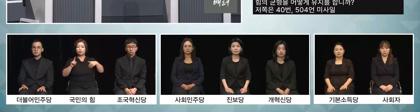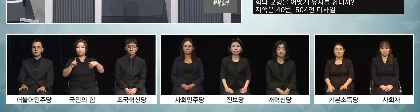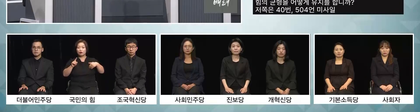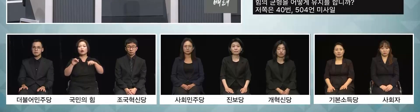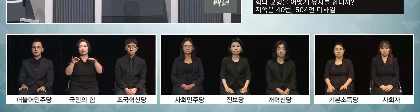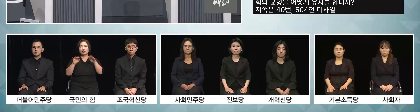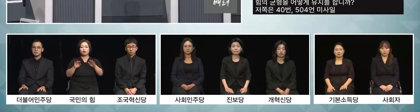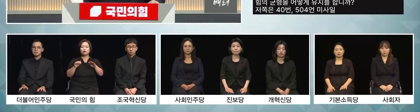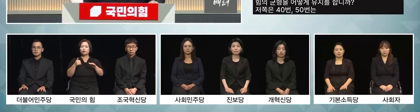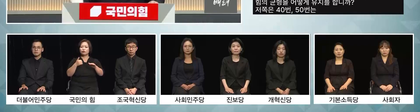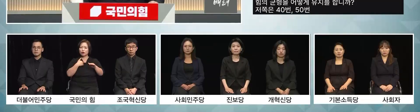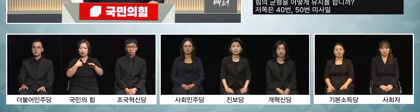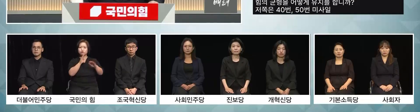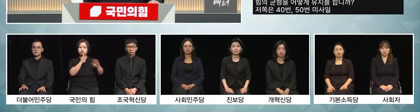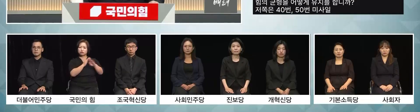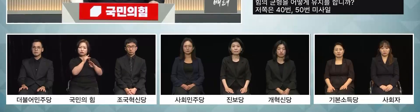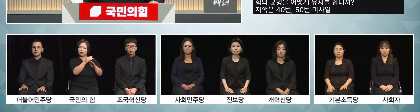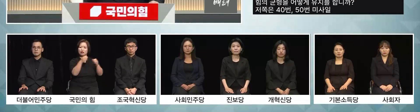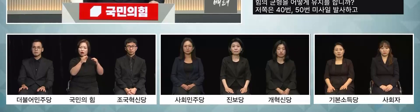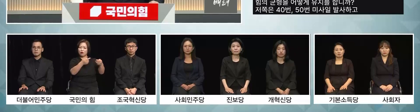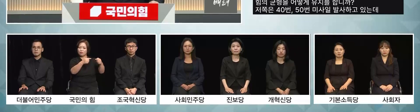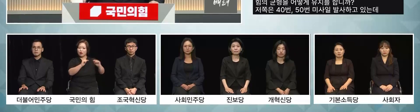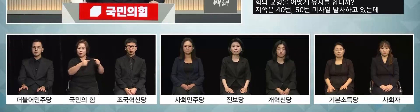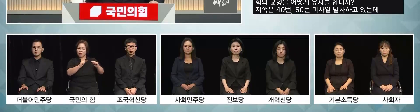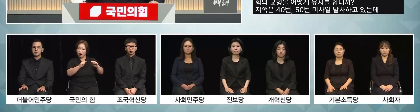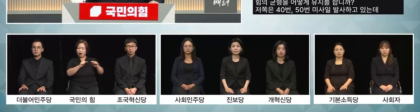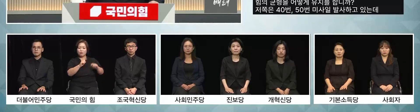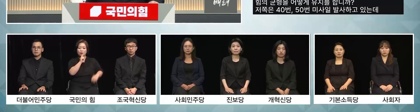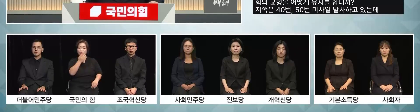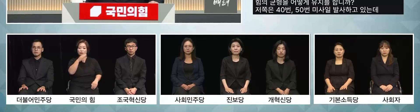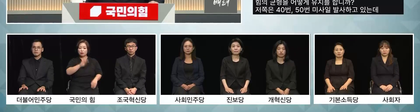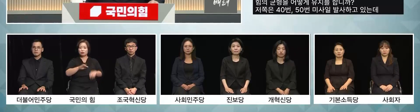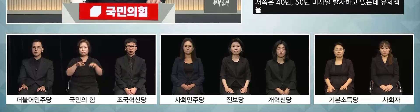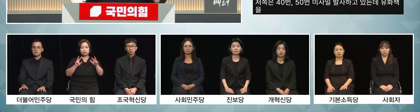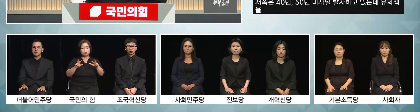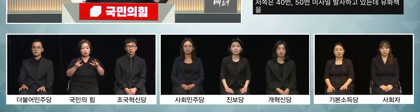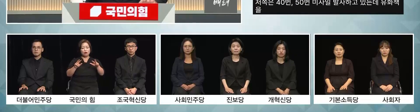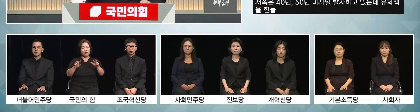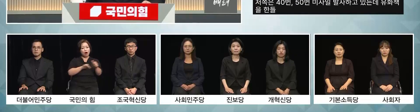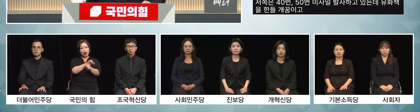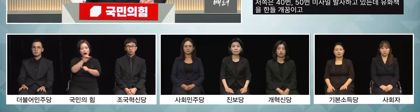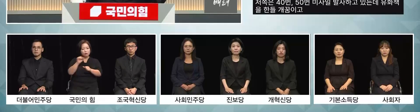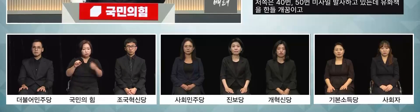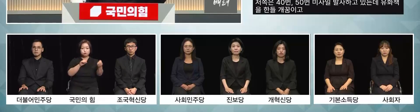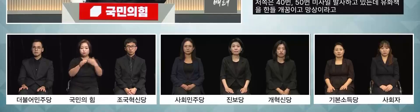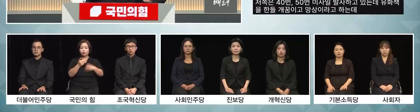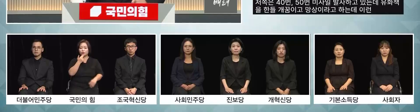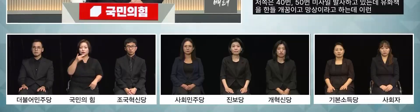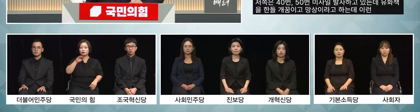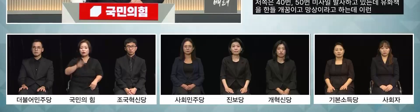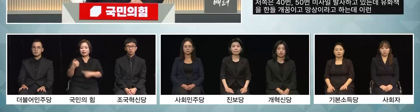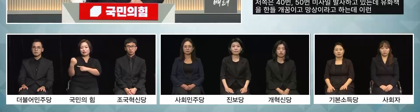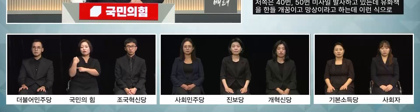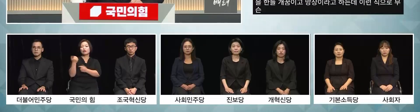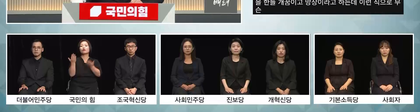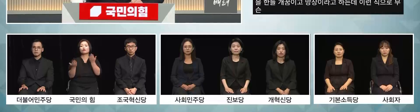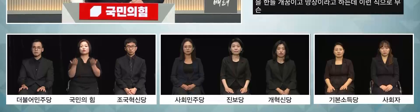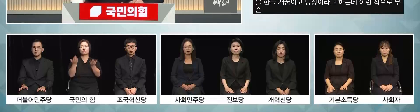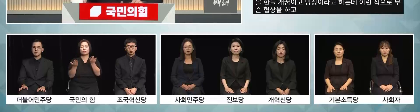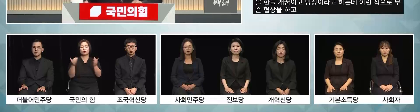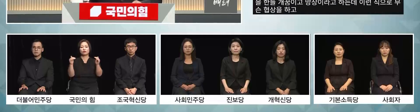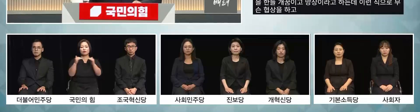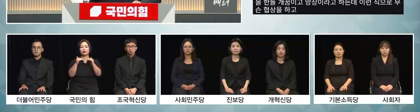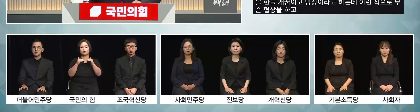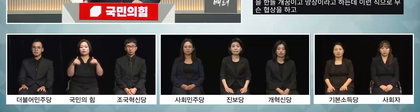제스처를 써본들 개꿈이고 망상이라고 하는데 이런 상황에서 무슨 협상을 하고 유화 제스처를 쓰겠습니까? 힘의 균형 이게 반드시 필요하다고